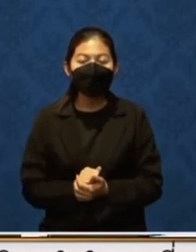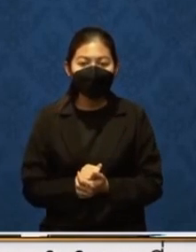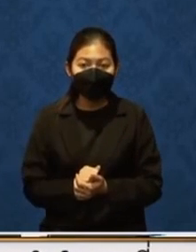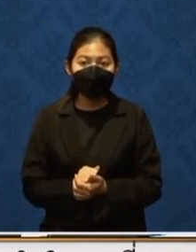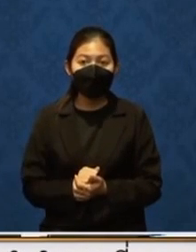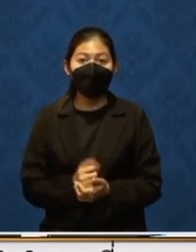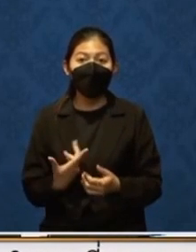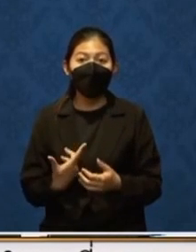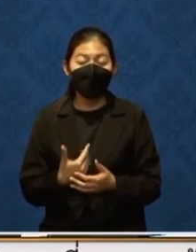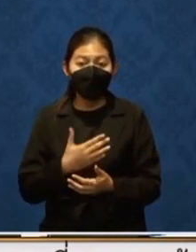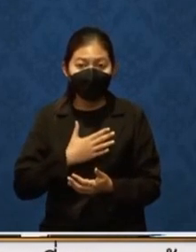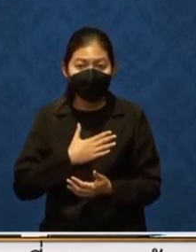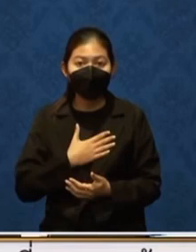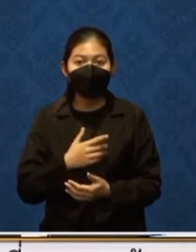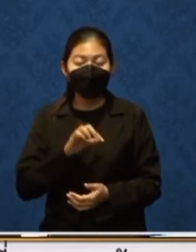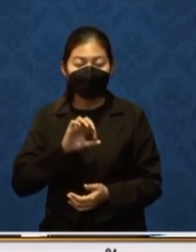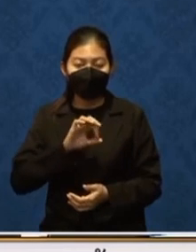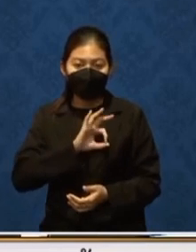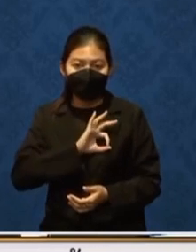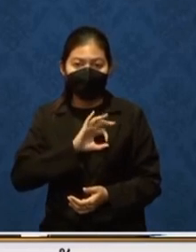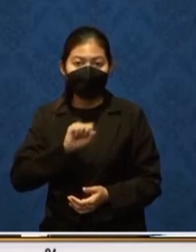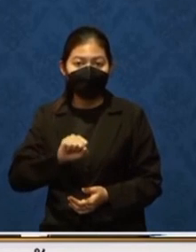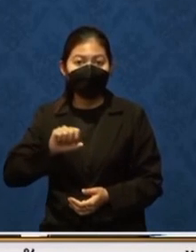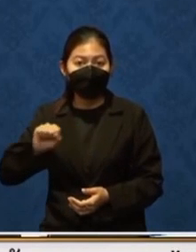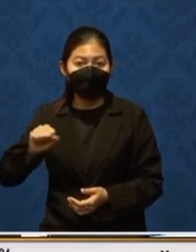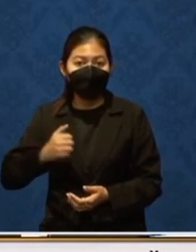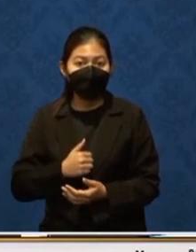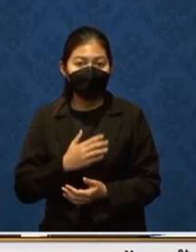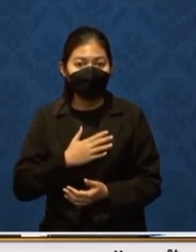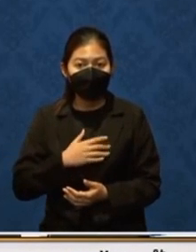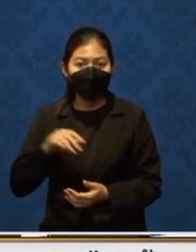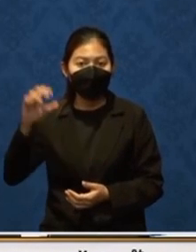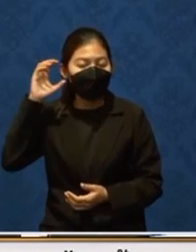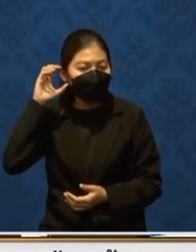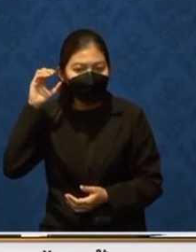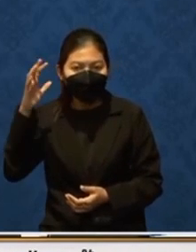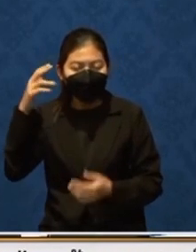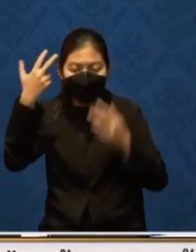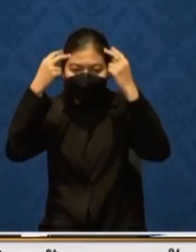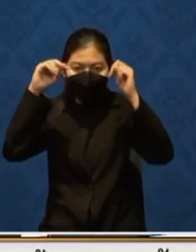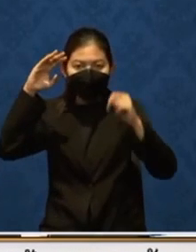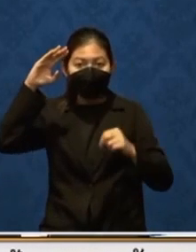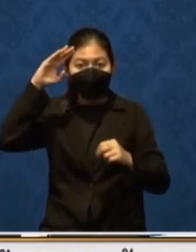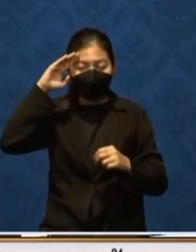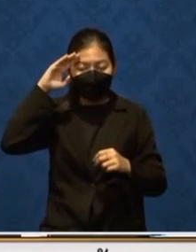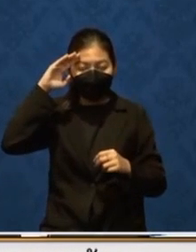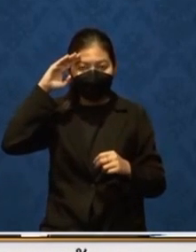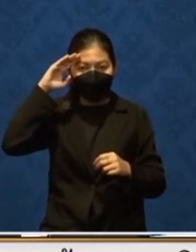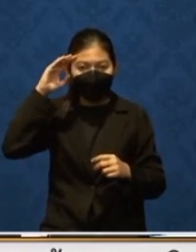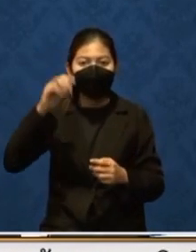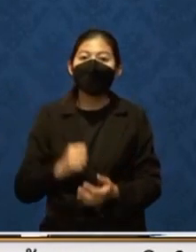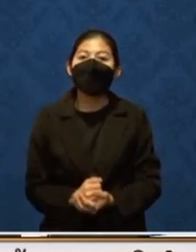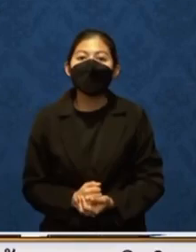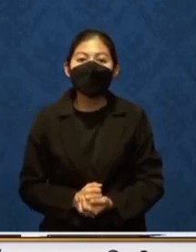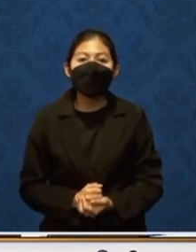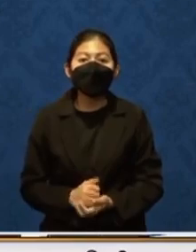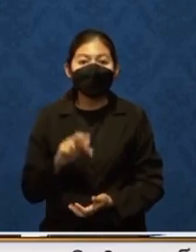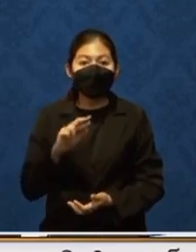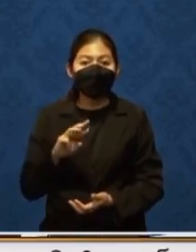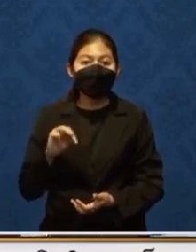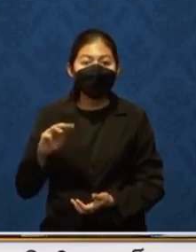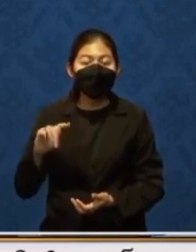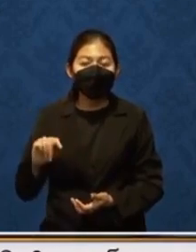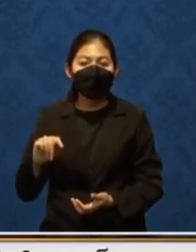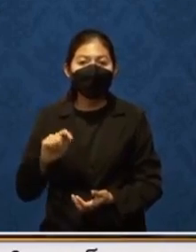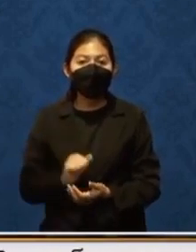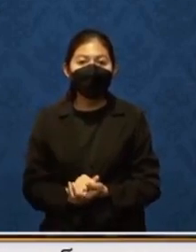วไกลท่านปทานครัผมไม่ไ้วางใจผลเอกประยุติจัโอชานายกรัฐมนตรีและนายศัก